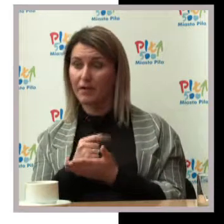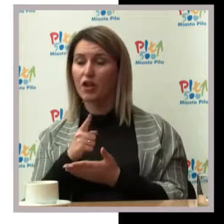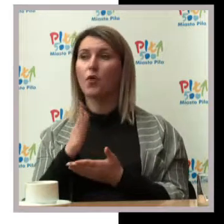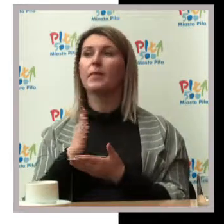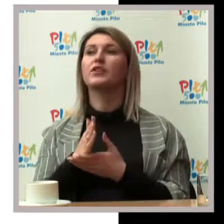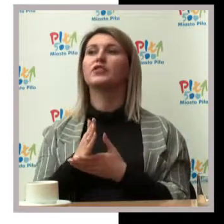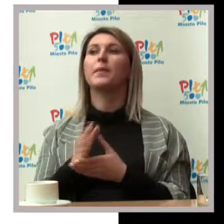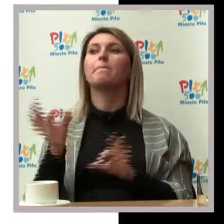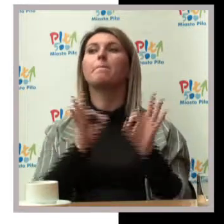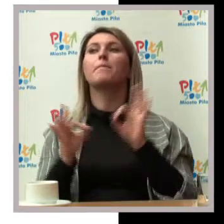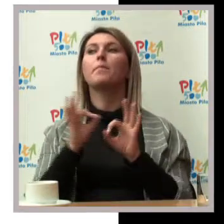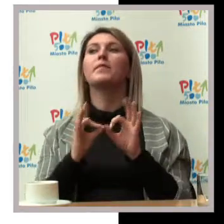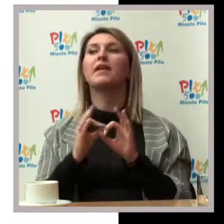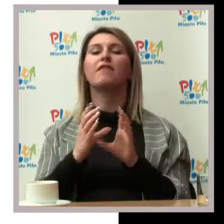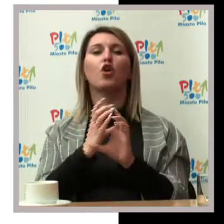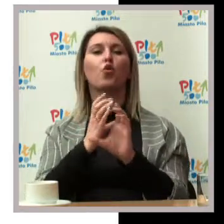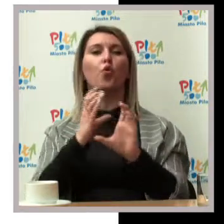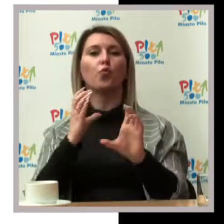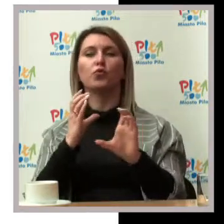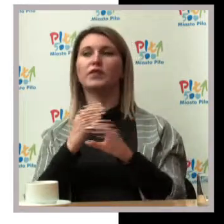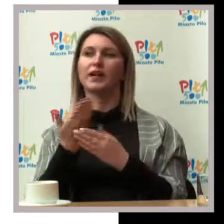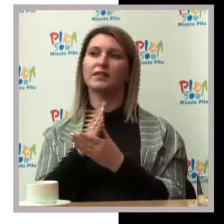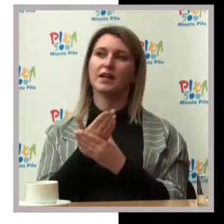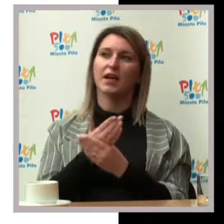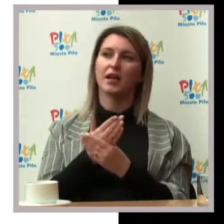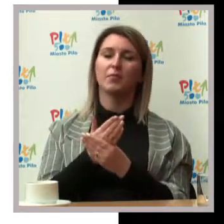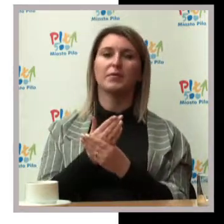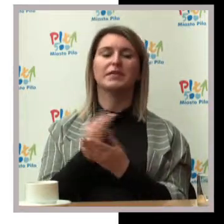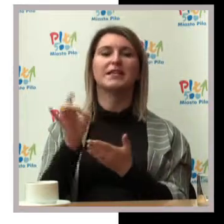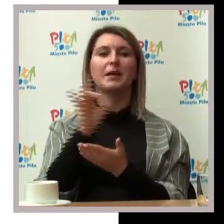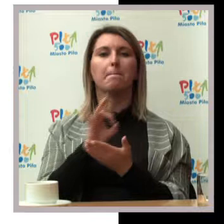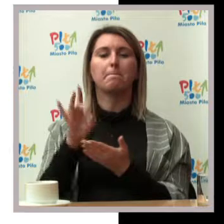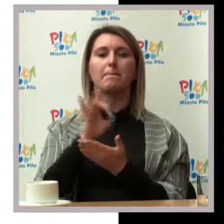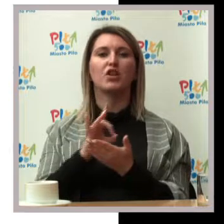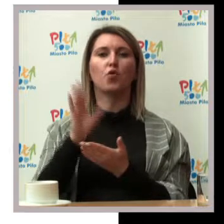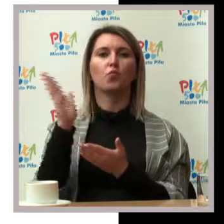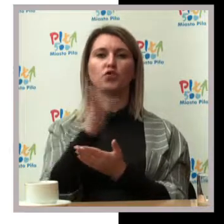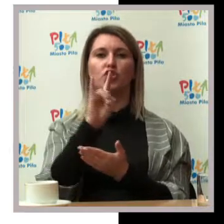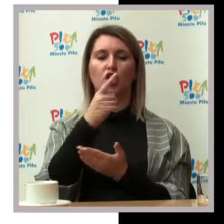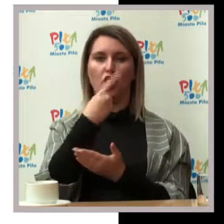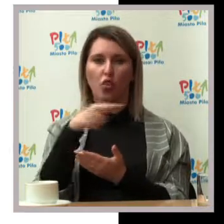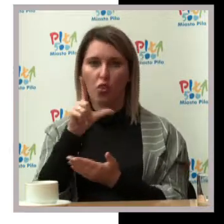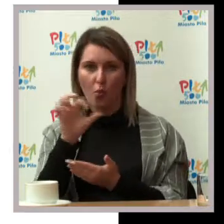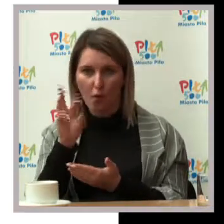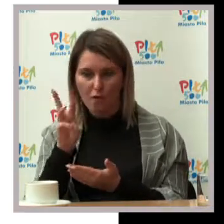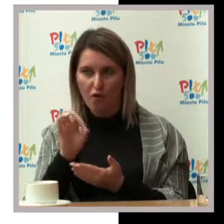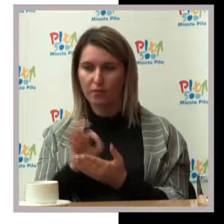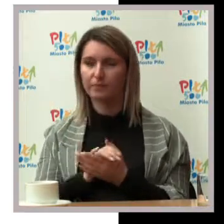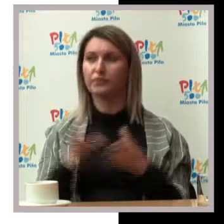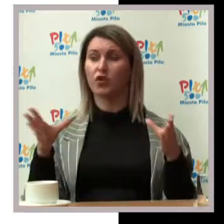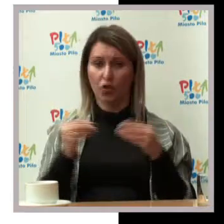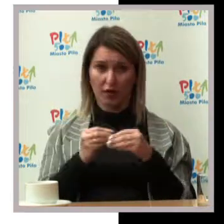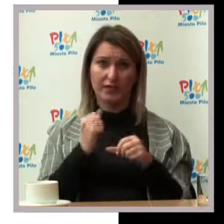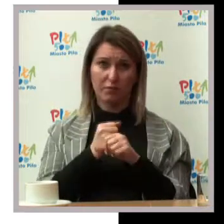poprawy infrastruktury komunikacji łączącej jednostki osadnicze Wielkiego Osi i gmina Szydłowo. Realizujemy wspólnie z gminą